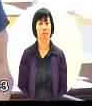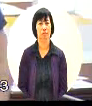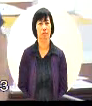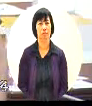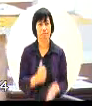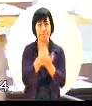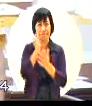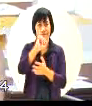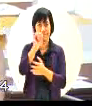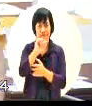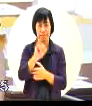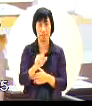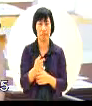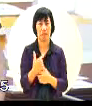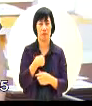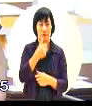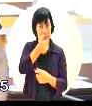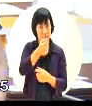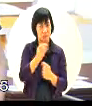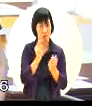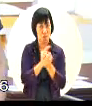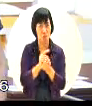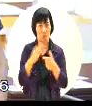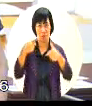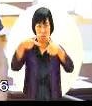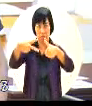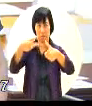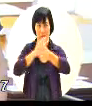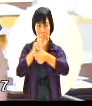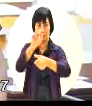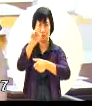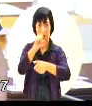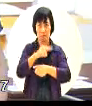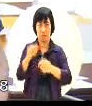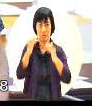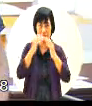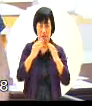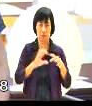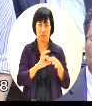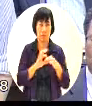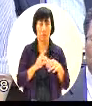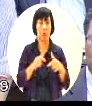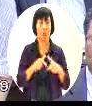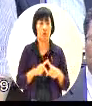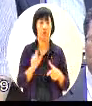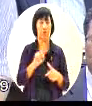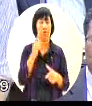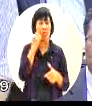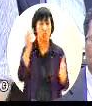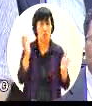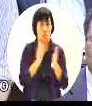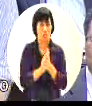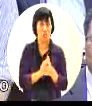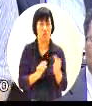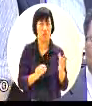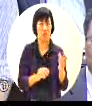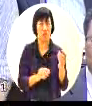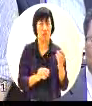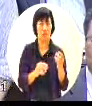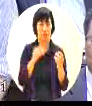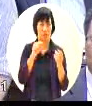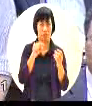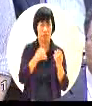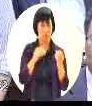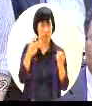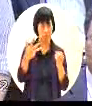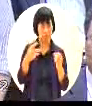局长，多谢王局长对咱的爱之家这个关心吼。其实咱这个所在，咱拢总是9.8公顷，啊，咱目前是有在做这个规